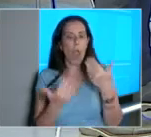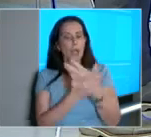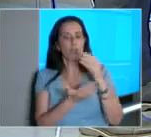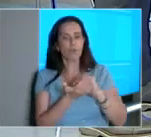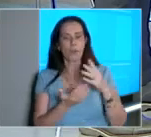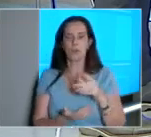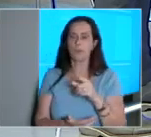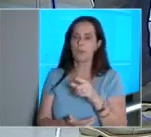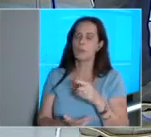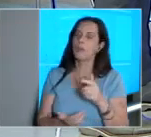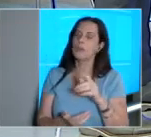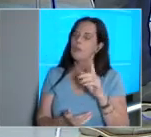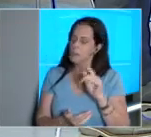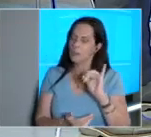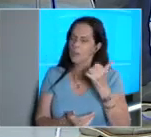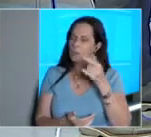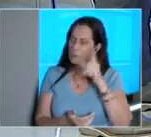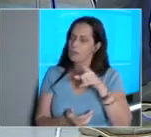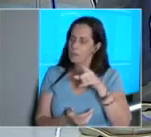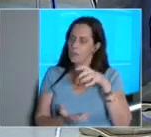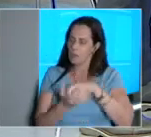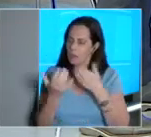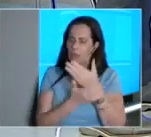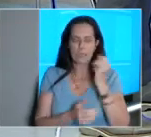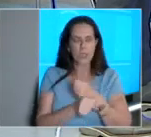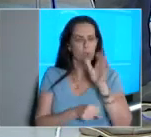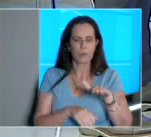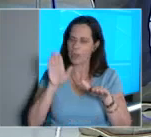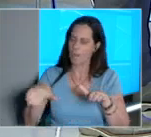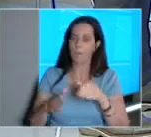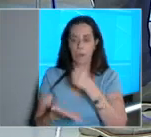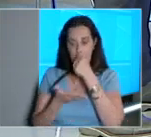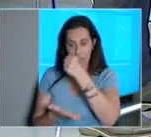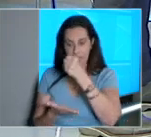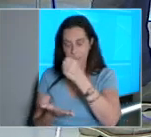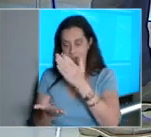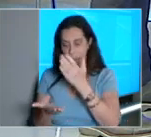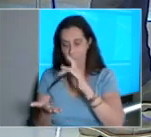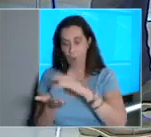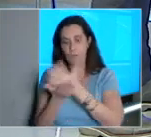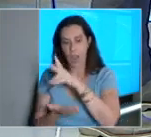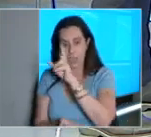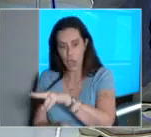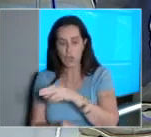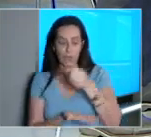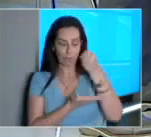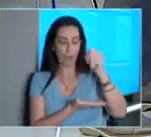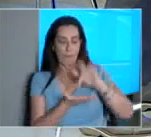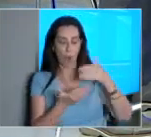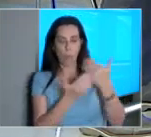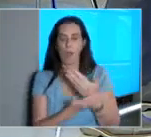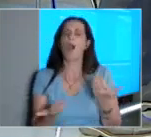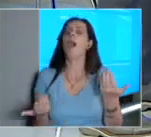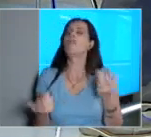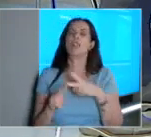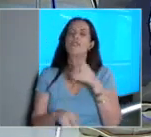זה נכון להקים יישוב חדש, וזה נכון לתמוך ביישובים הקיימים. צריך גם וגם. לא, אבל אתה יודע, אין גם וגם. מה זה גם וגם? אם היה לנו, לא